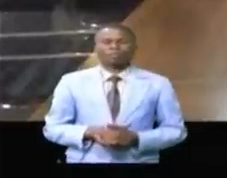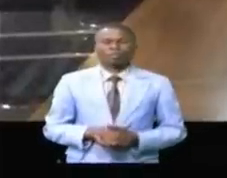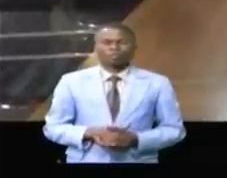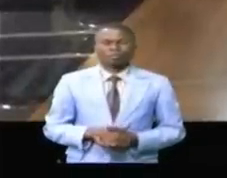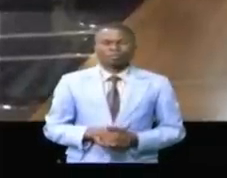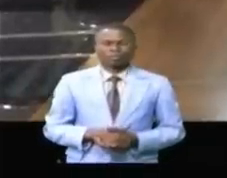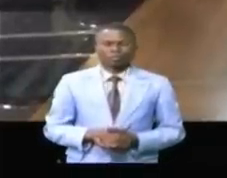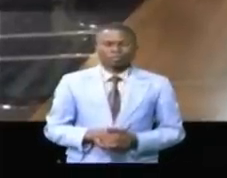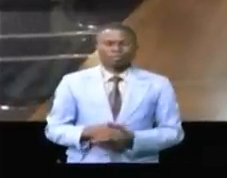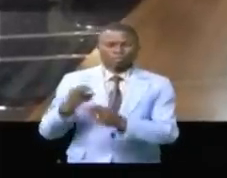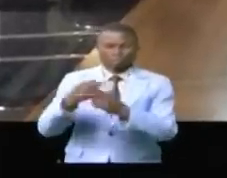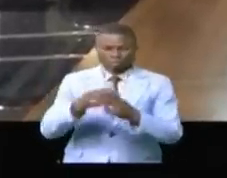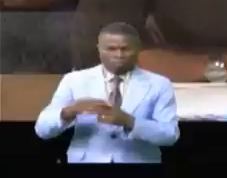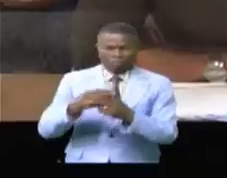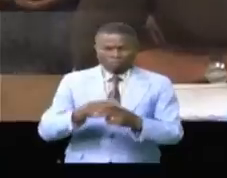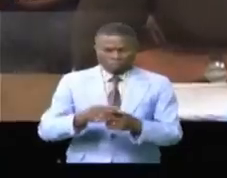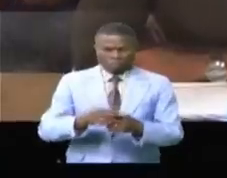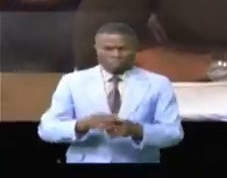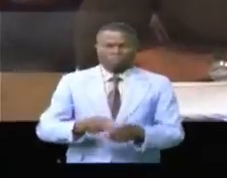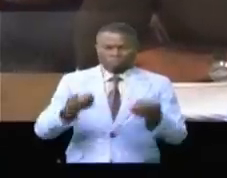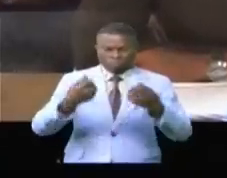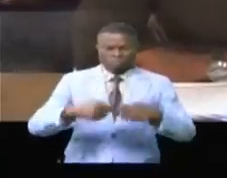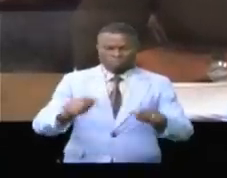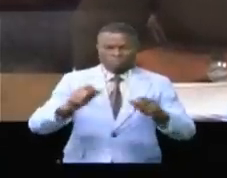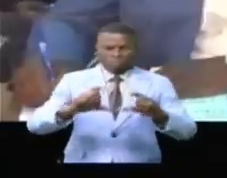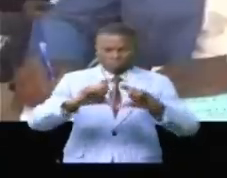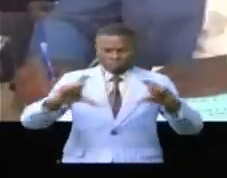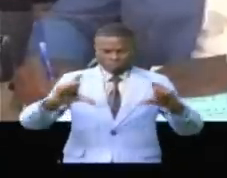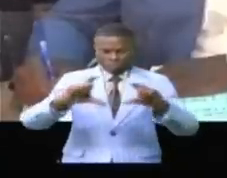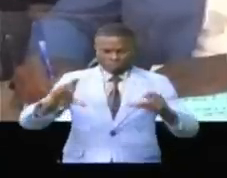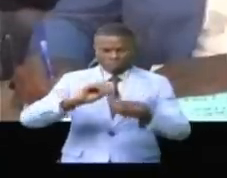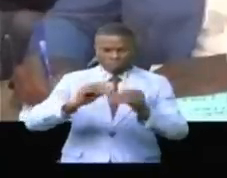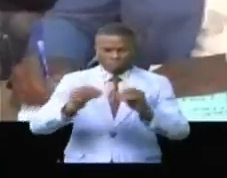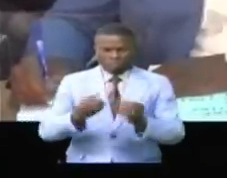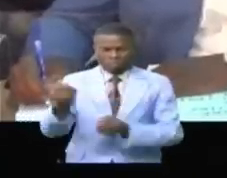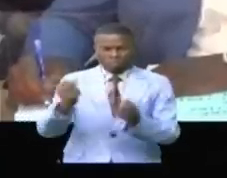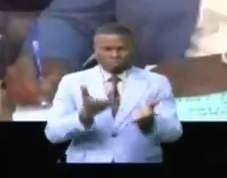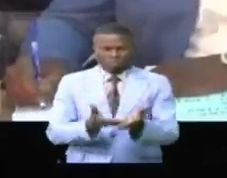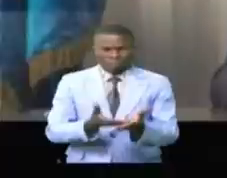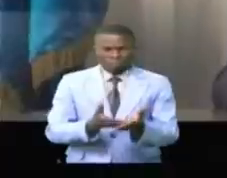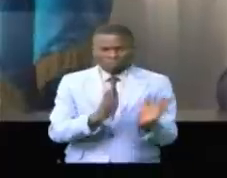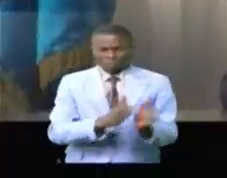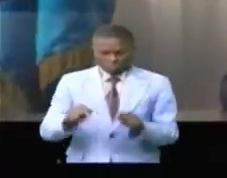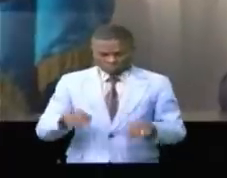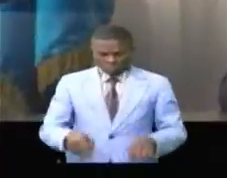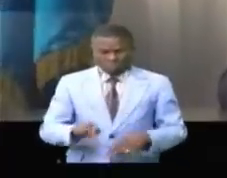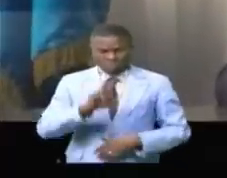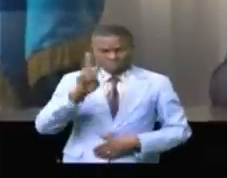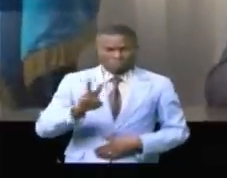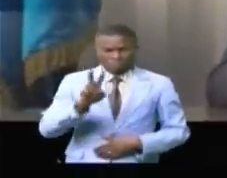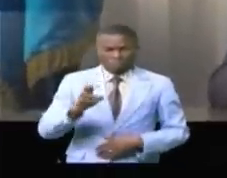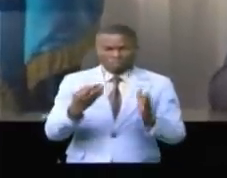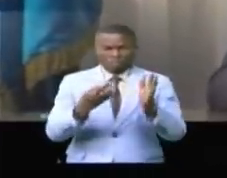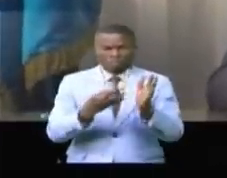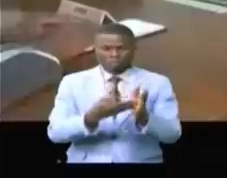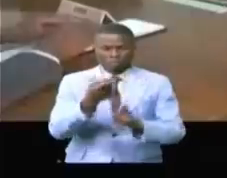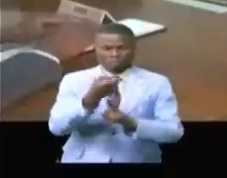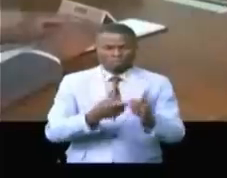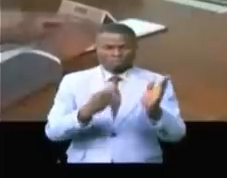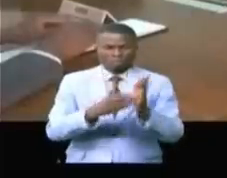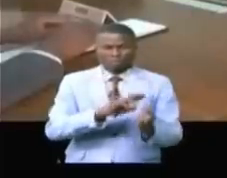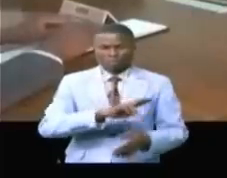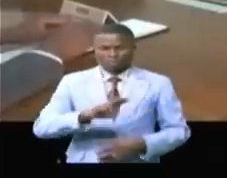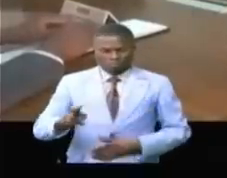recouvrement forcé sur la vente des vignettes aux propriétaires des véhicules, initialement prévu ce vendredi 8 septembre, n'aura plus